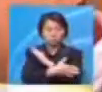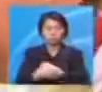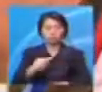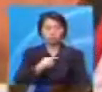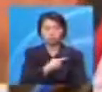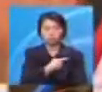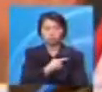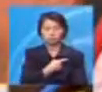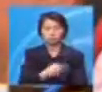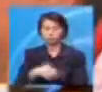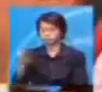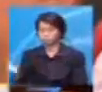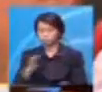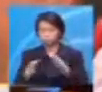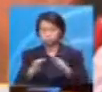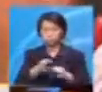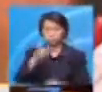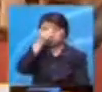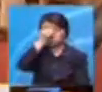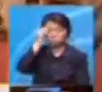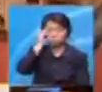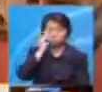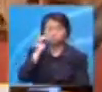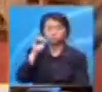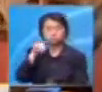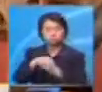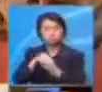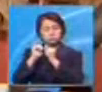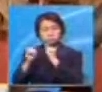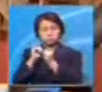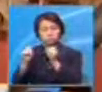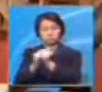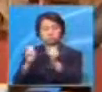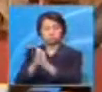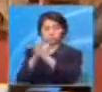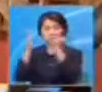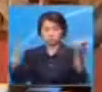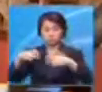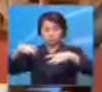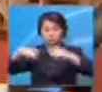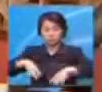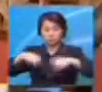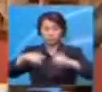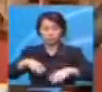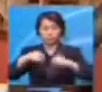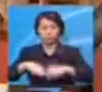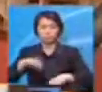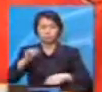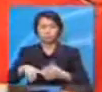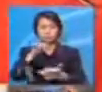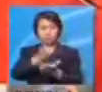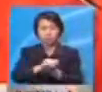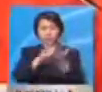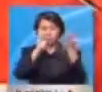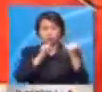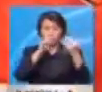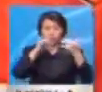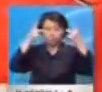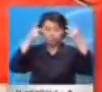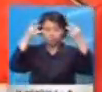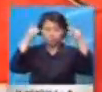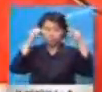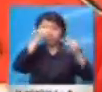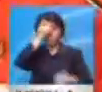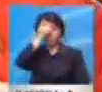beliau mengulas tindakan Dr mahathir dalam satu wawancara dengan Akhbar Australia the weekend Australian bahawa Harapan Perdana Menteri